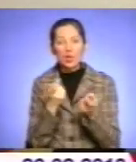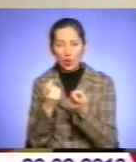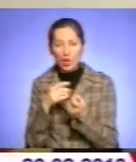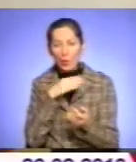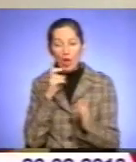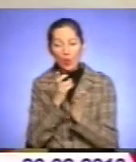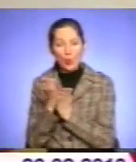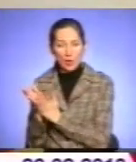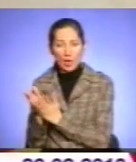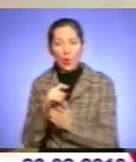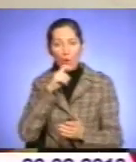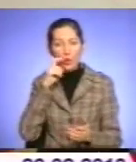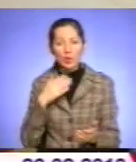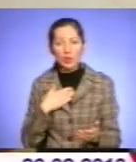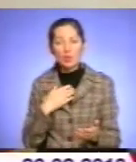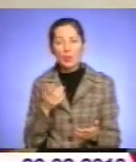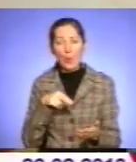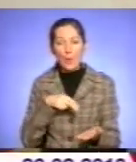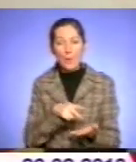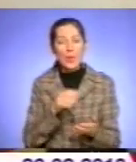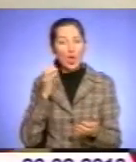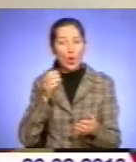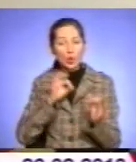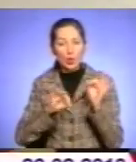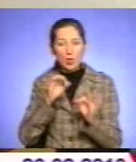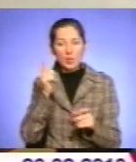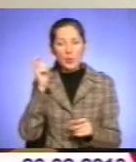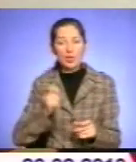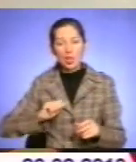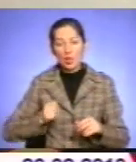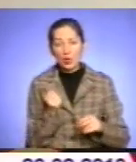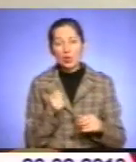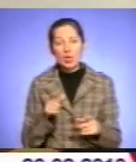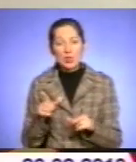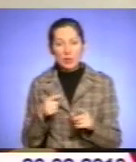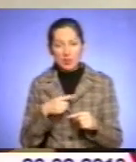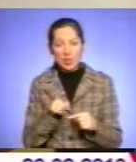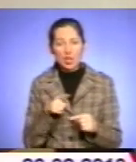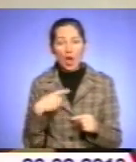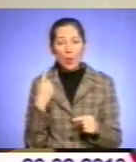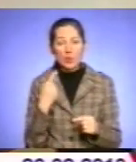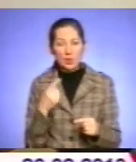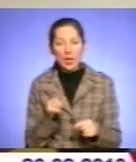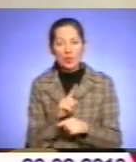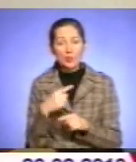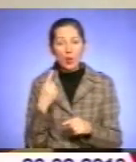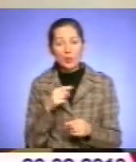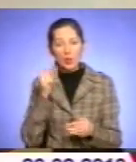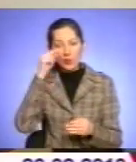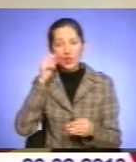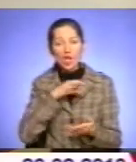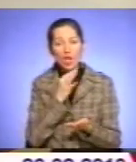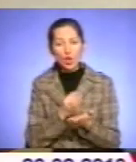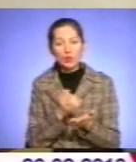за консультаціями, до нас приїжджали наші колеги з інших областей, до нас приїжджали наші колеги з Тернопільської області, вивчали наш досвід. І